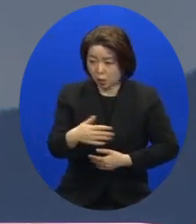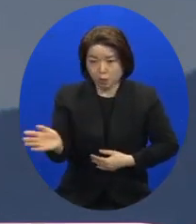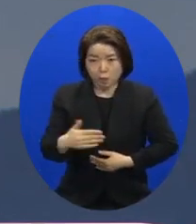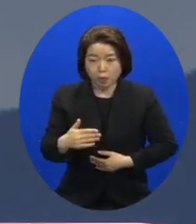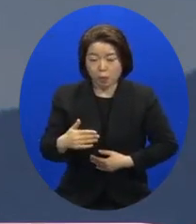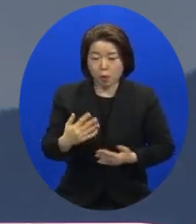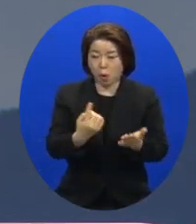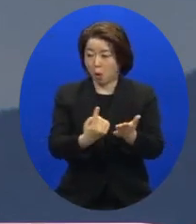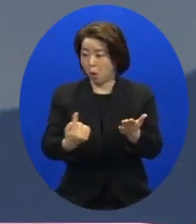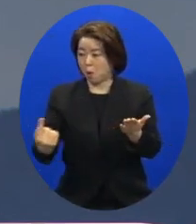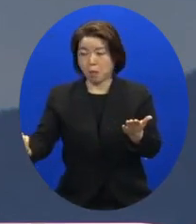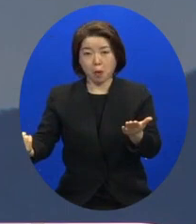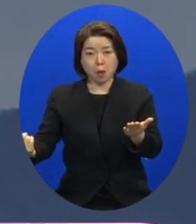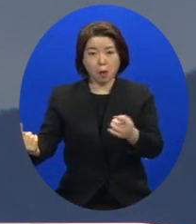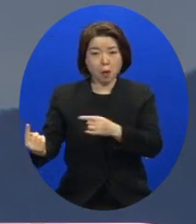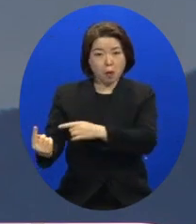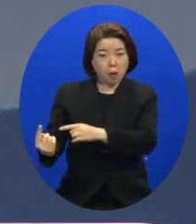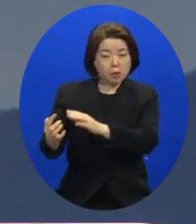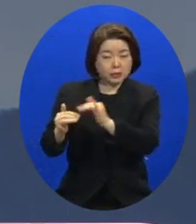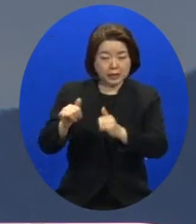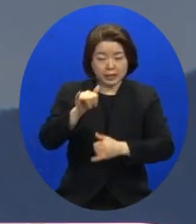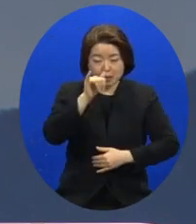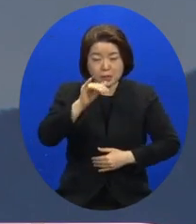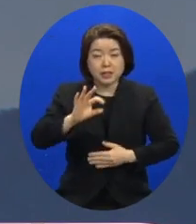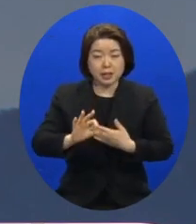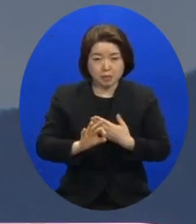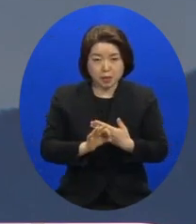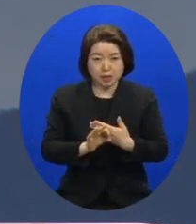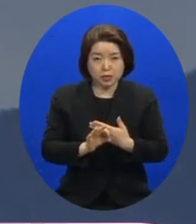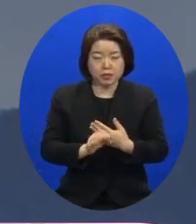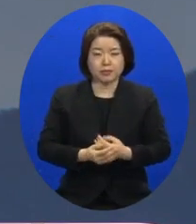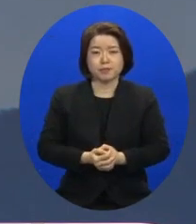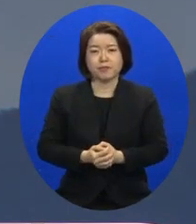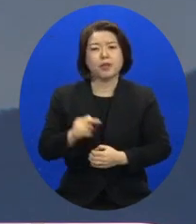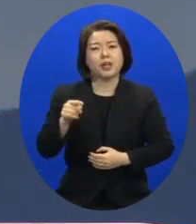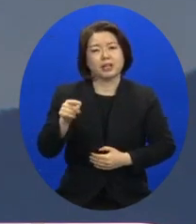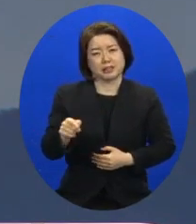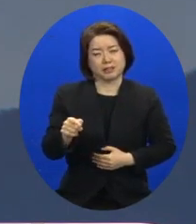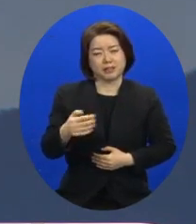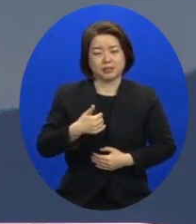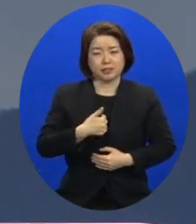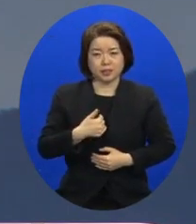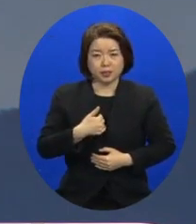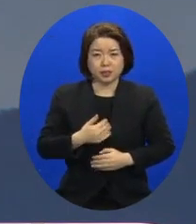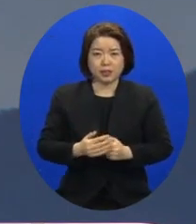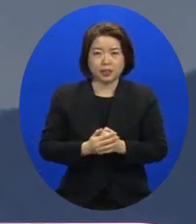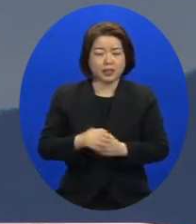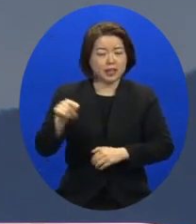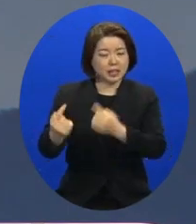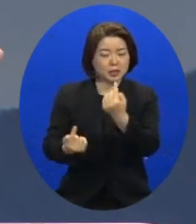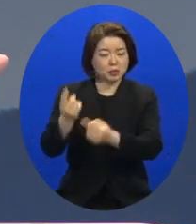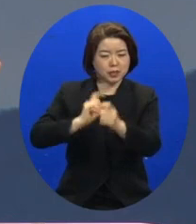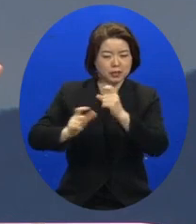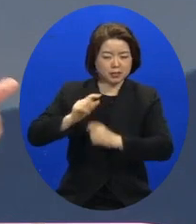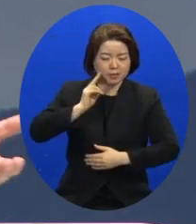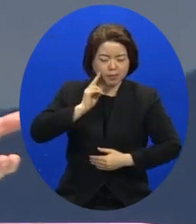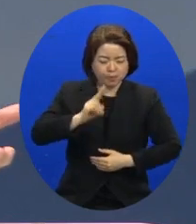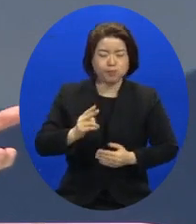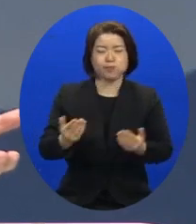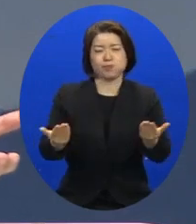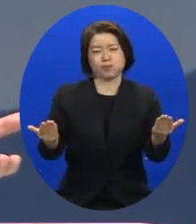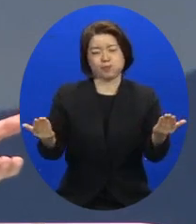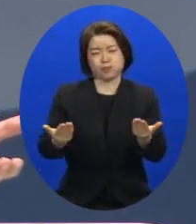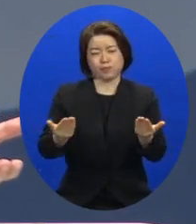떨어져 버리는 사람이 한 사람이라도 있다면 그것은 저에게 그보다 더 끔찍한 일은